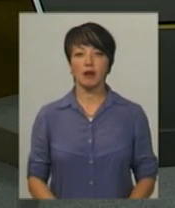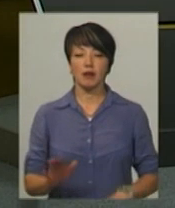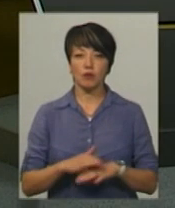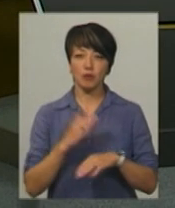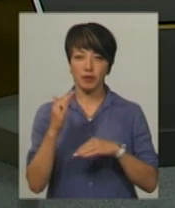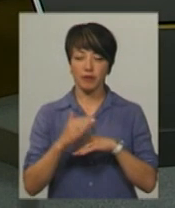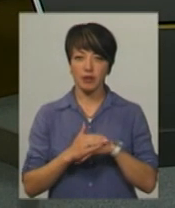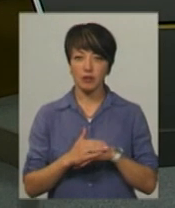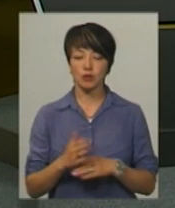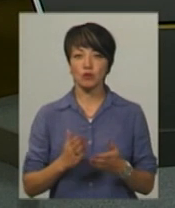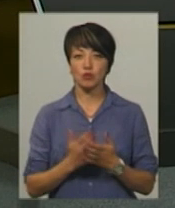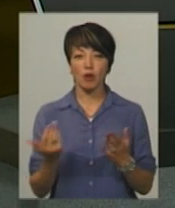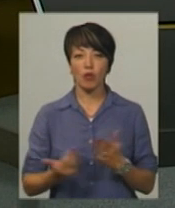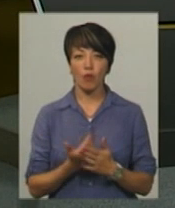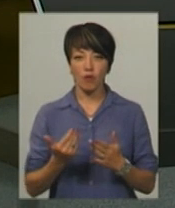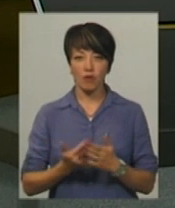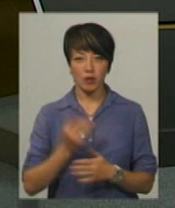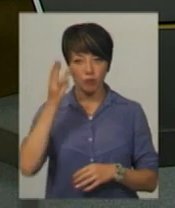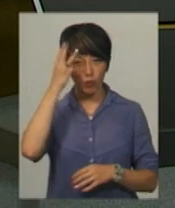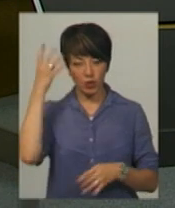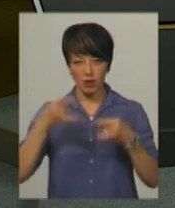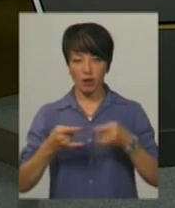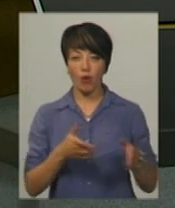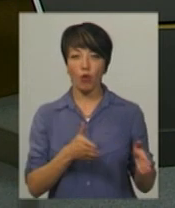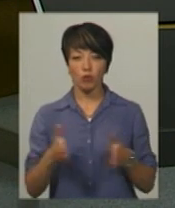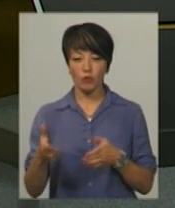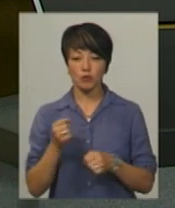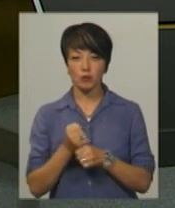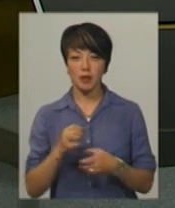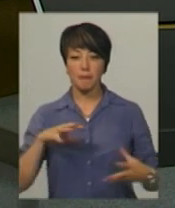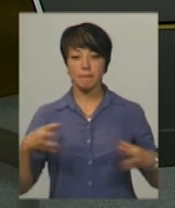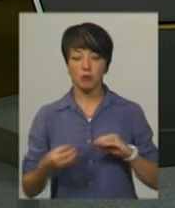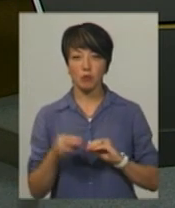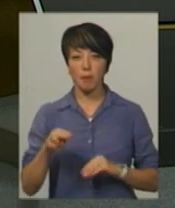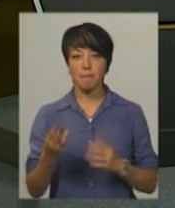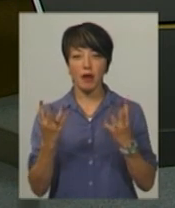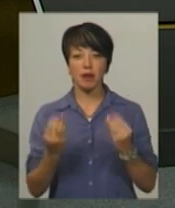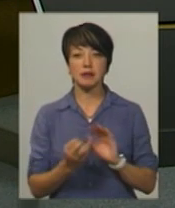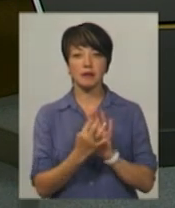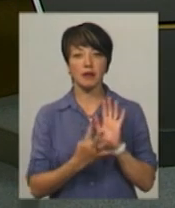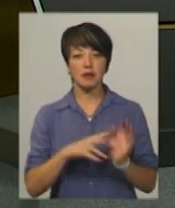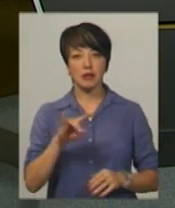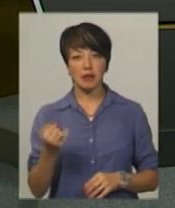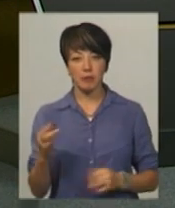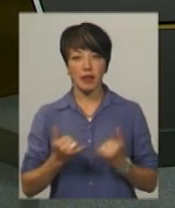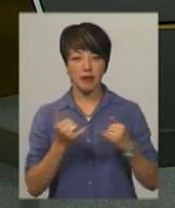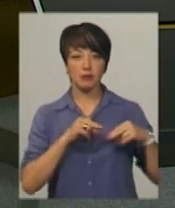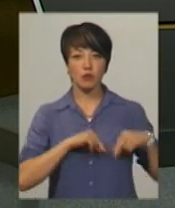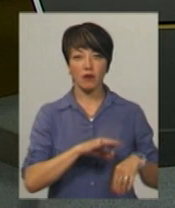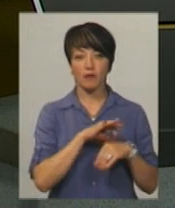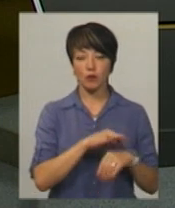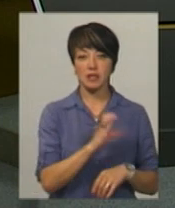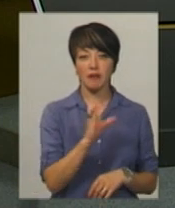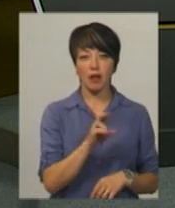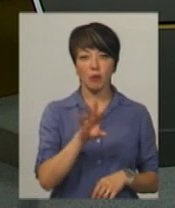Добрий вечір. Служба новин Суспільного мовника ЮА «Поділля» готова підбити інформаційний підсумок п'ятниці, 19 липня. Для вас працюють ведуча Світлана